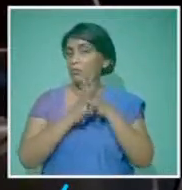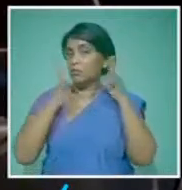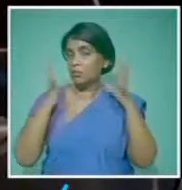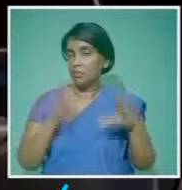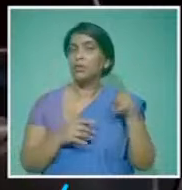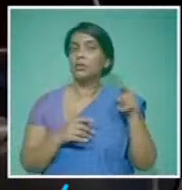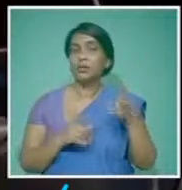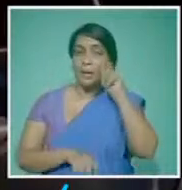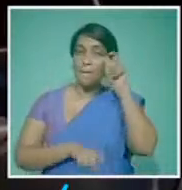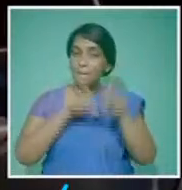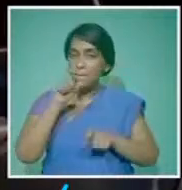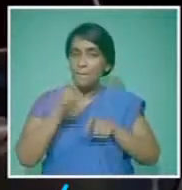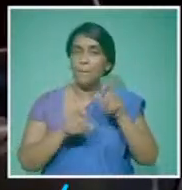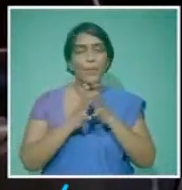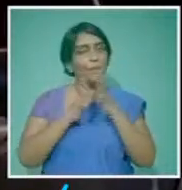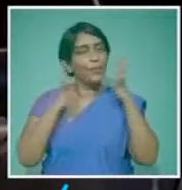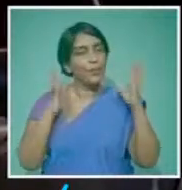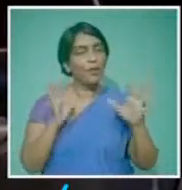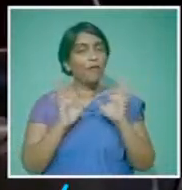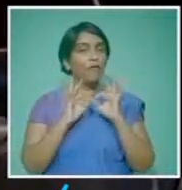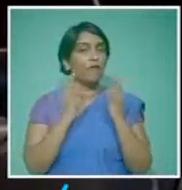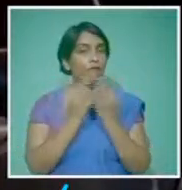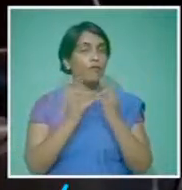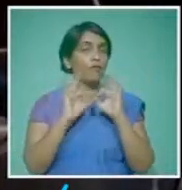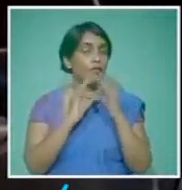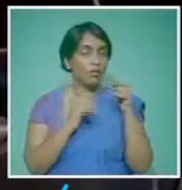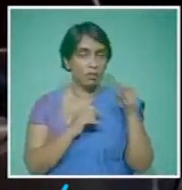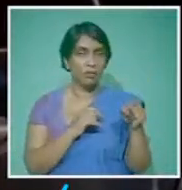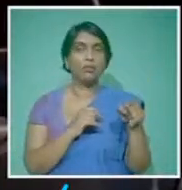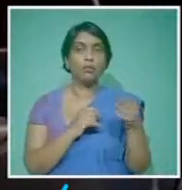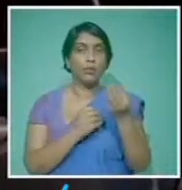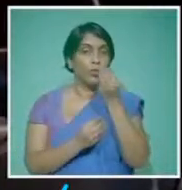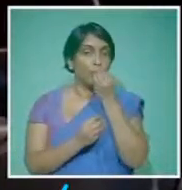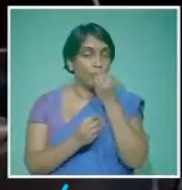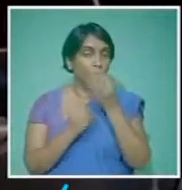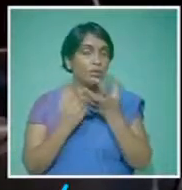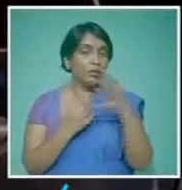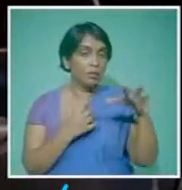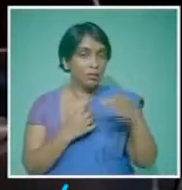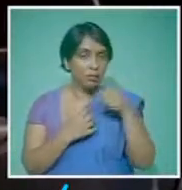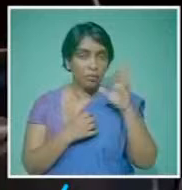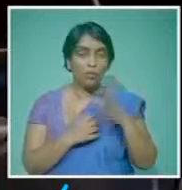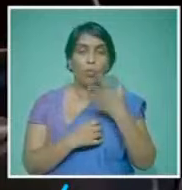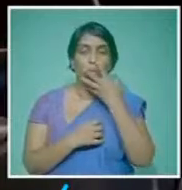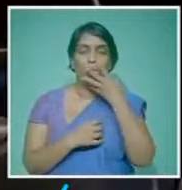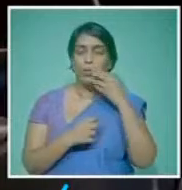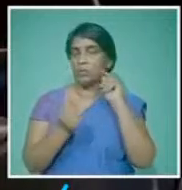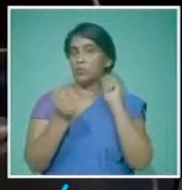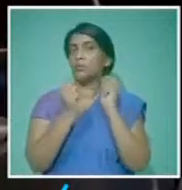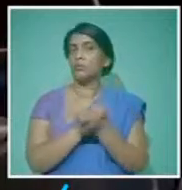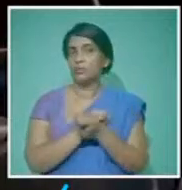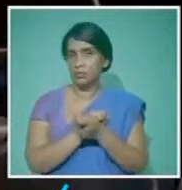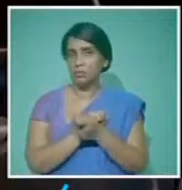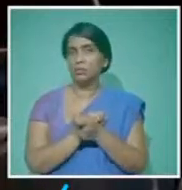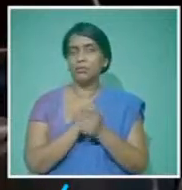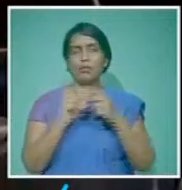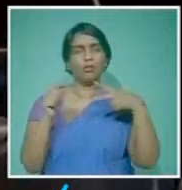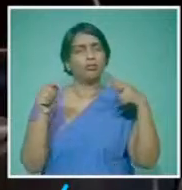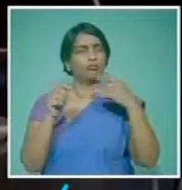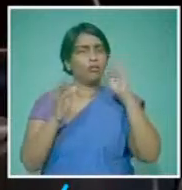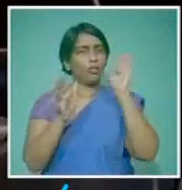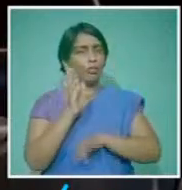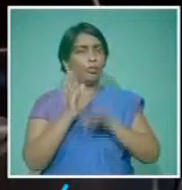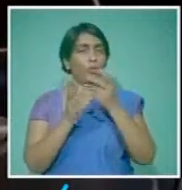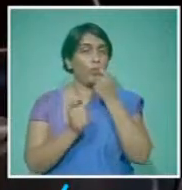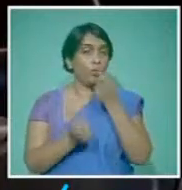බහුතරයක් ජනතාව බහුතරයක් පවුල් ඔවුන්ගේ ආහාර ගැනීමේ පුරුදු වෙනස් කරන්න වෙලා කප්පාදු කරන්න වෙලා මේ